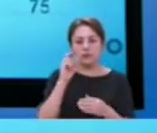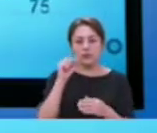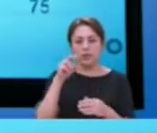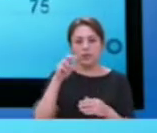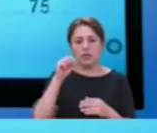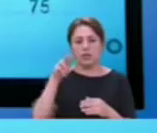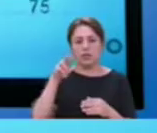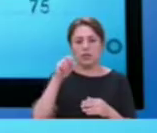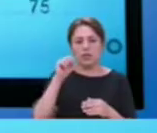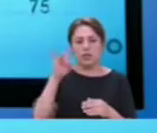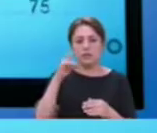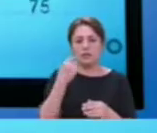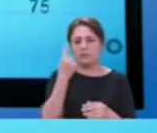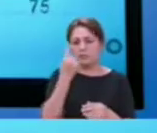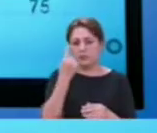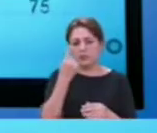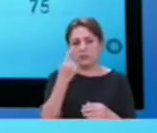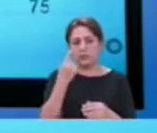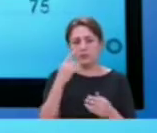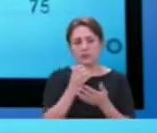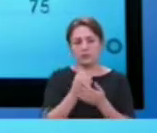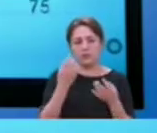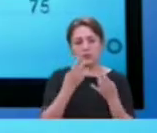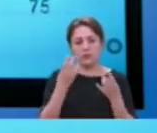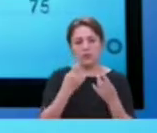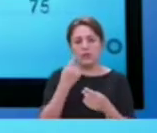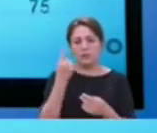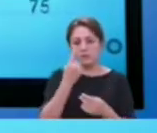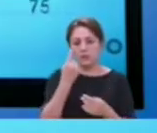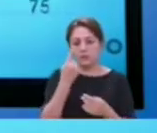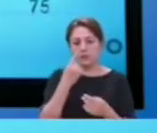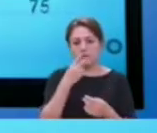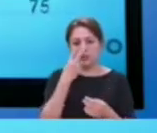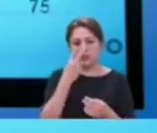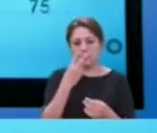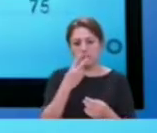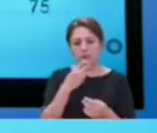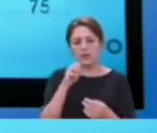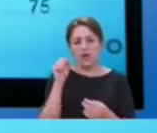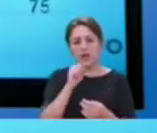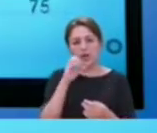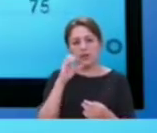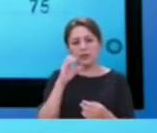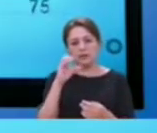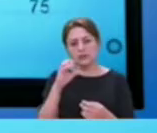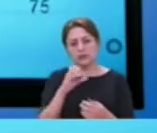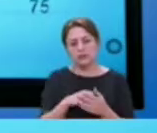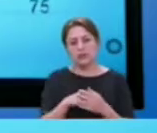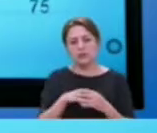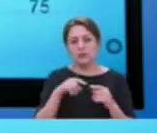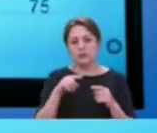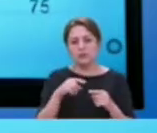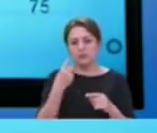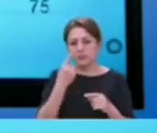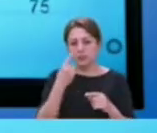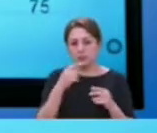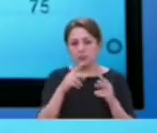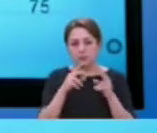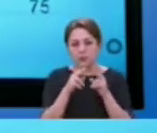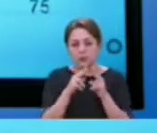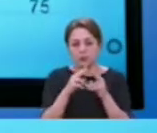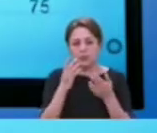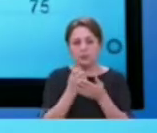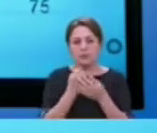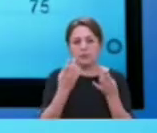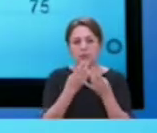bo'lmasining qiymatini aniqlang. Birinchisiga e'tibor beramiz, A si. Demak, bitta bo'lmasini biz aniqlashimiz